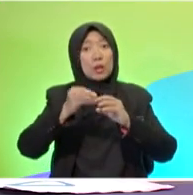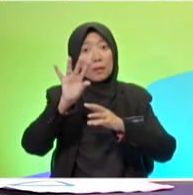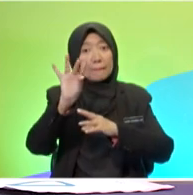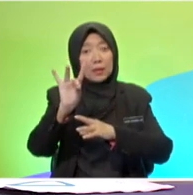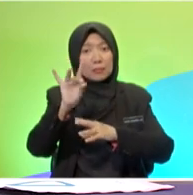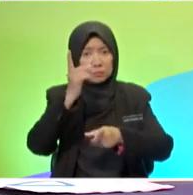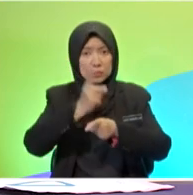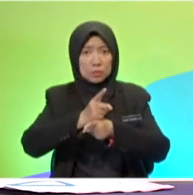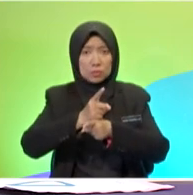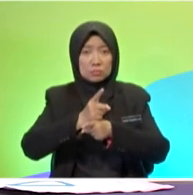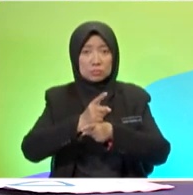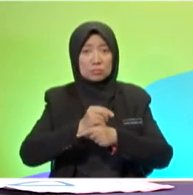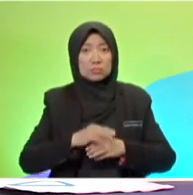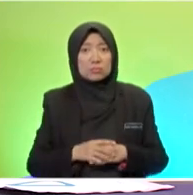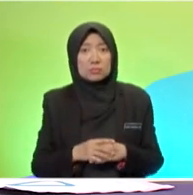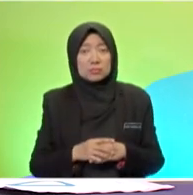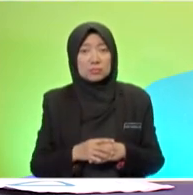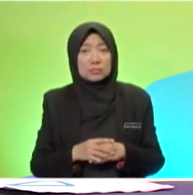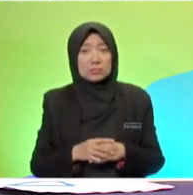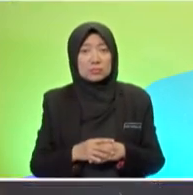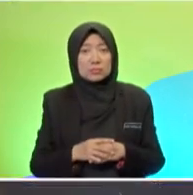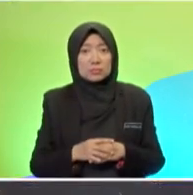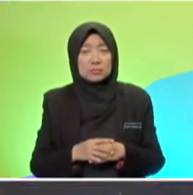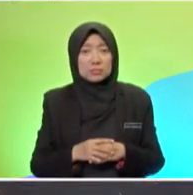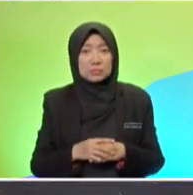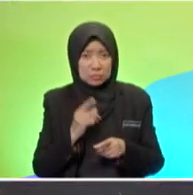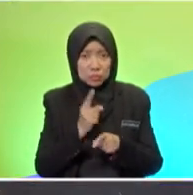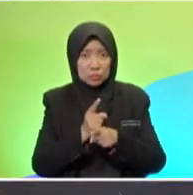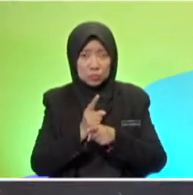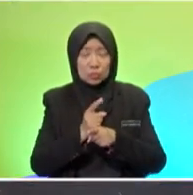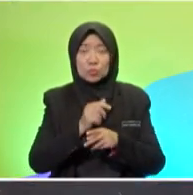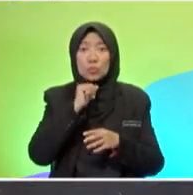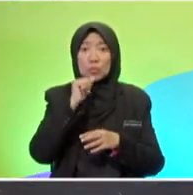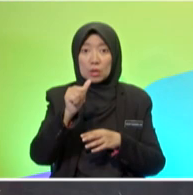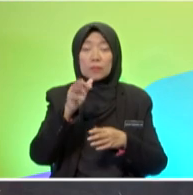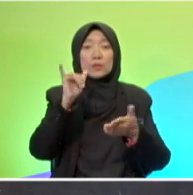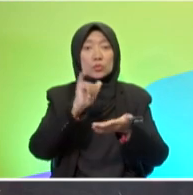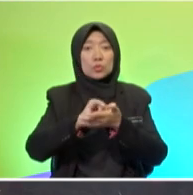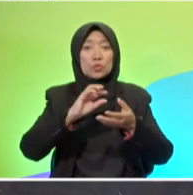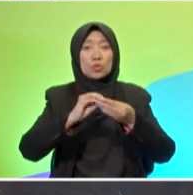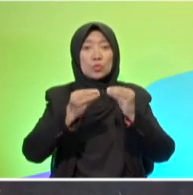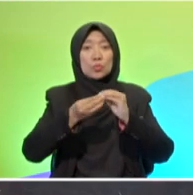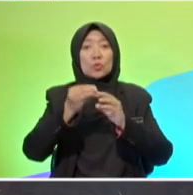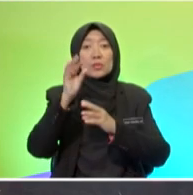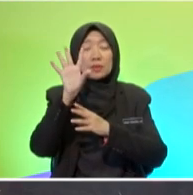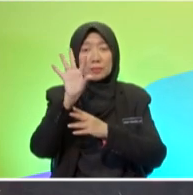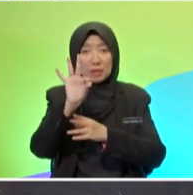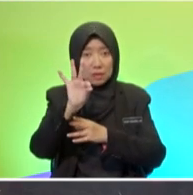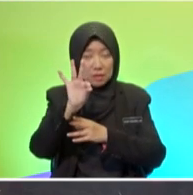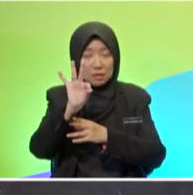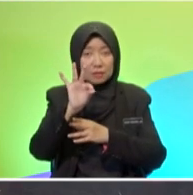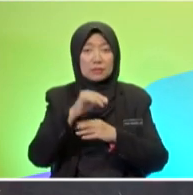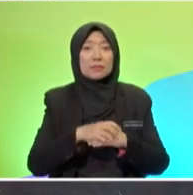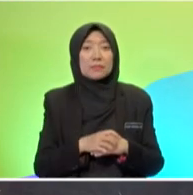Betul tak kawan-kawan? Betul tak cikgu? Ini bukan nombor lapan ya. Ini nombor sembilan. Okey,